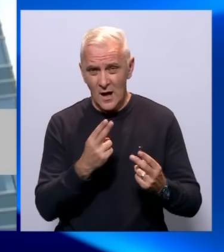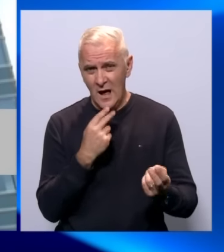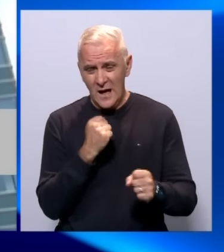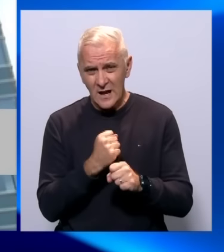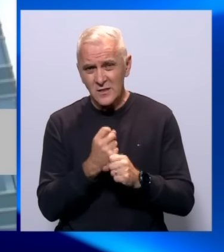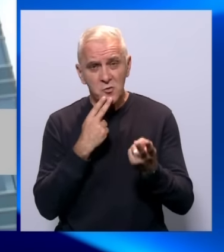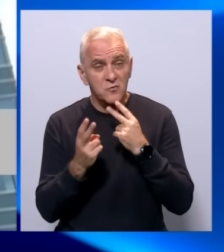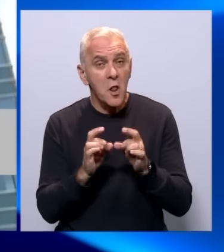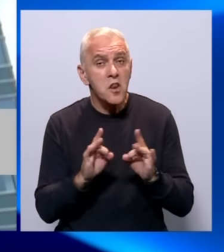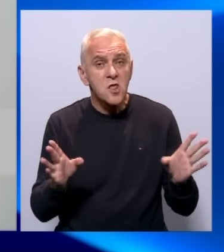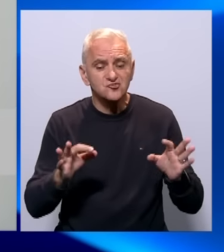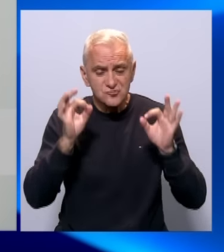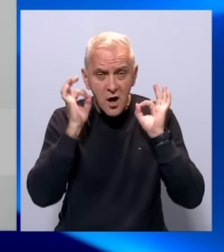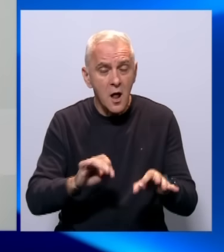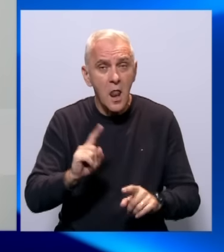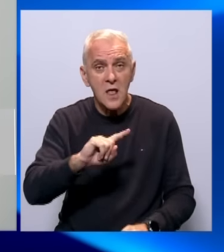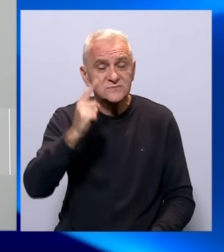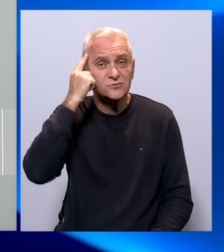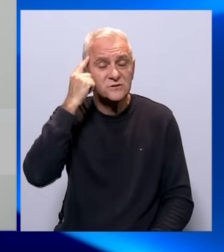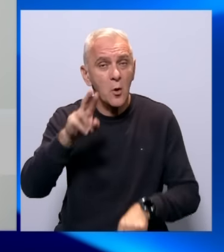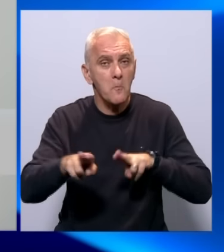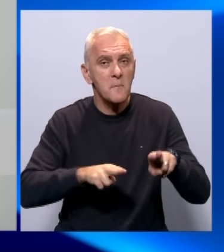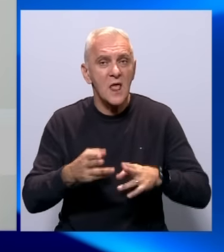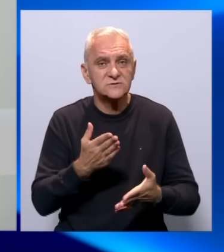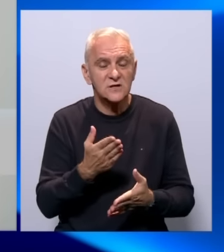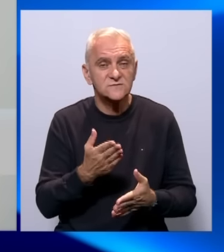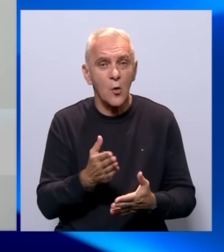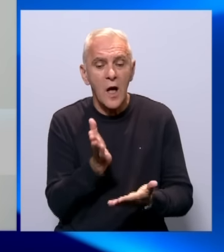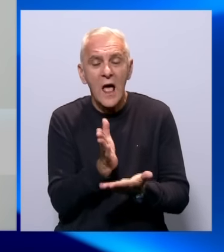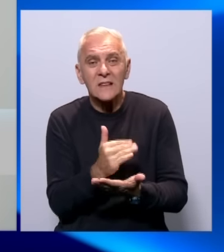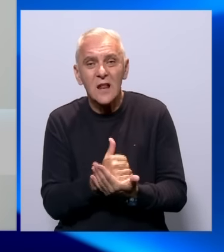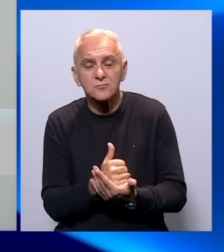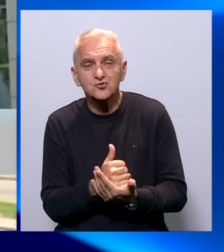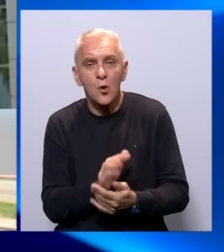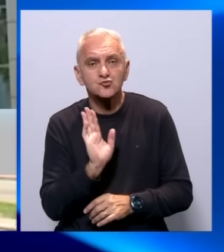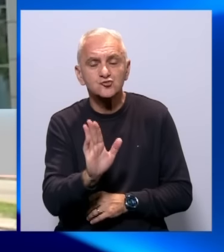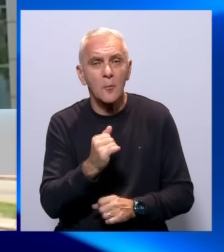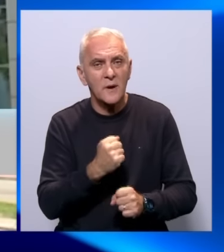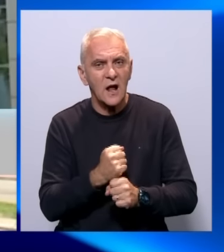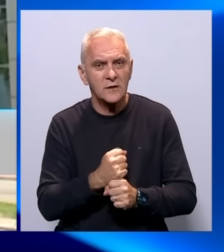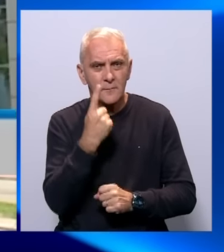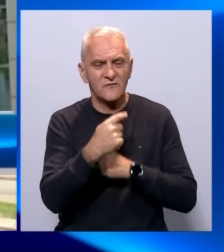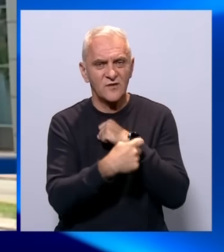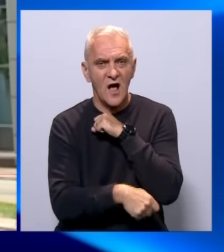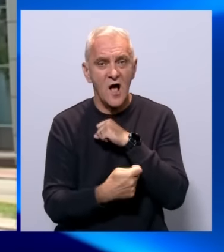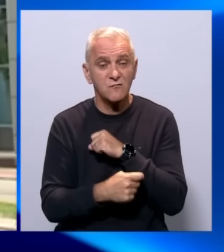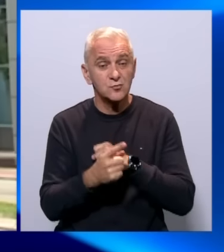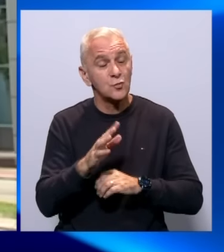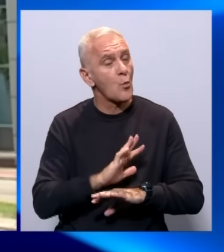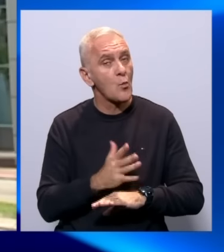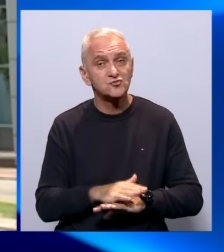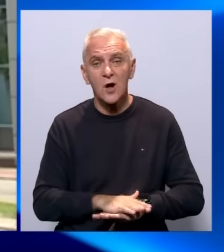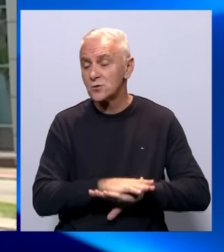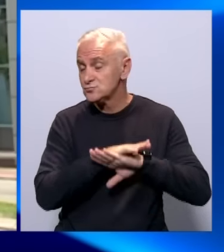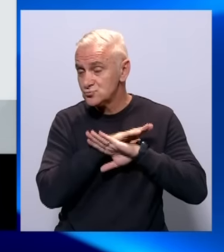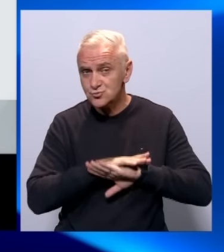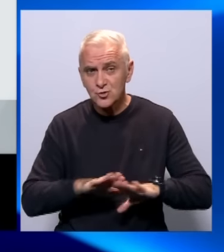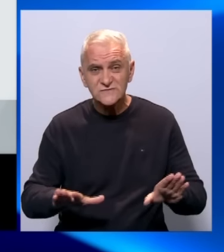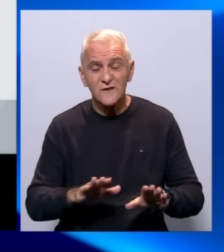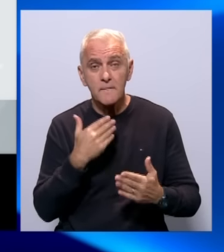ništa konkretno nismo saznali u resornom ministarstvu, a djelimična obustava rada na snazi od 1. avgusta i prijeti da se pretvori u potpunu u svim